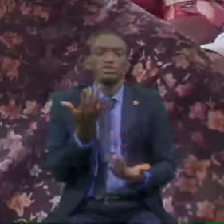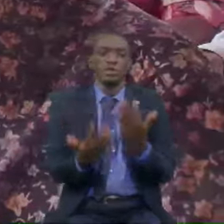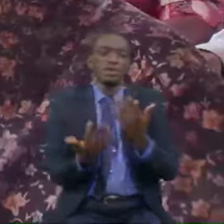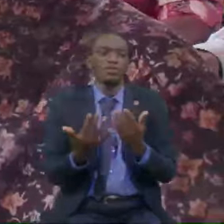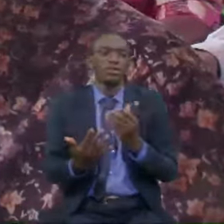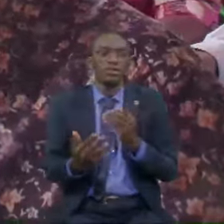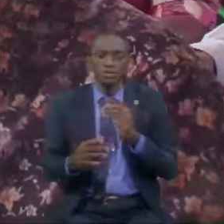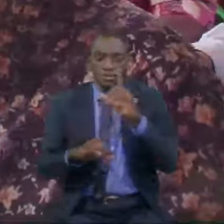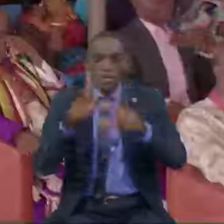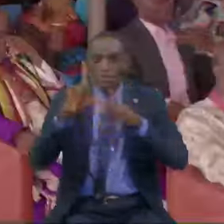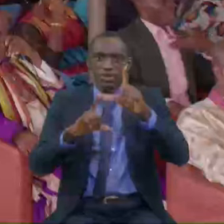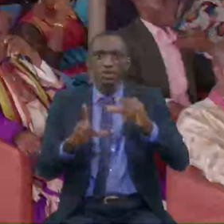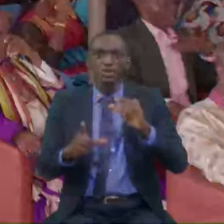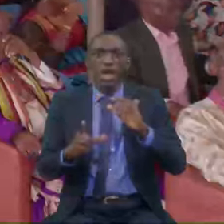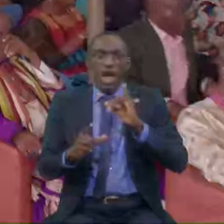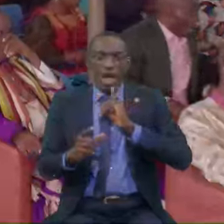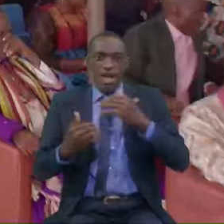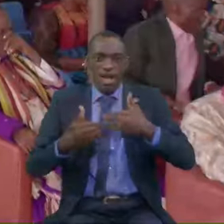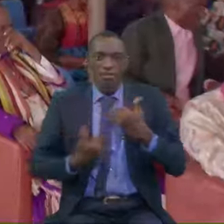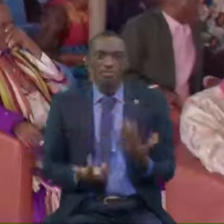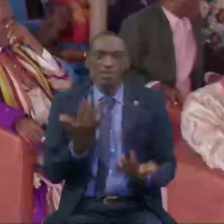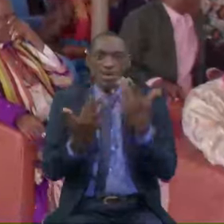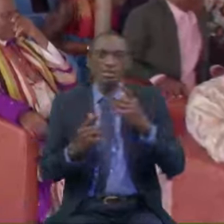feu. J'ai le feu.